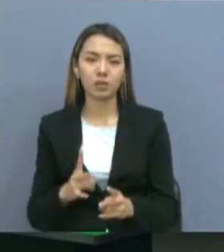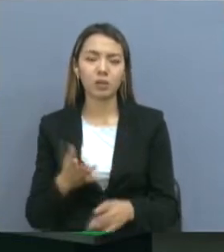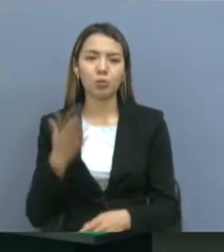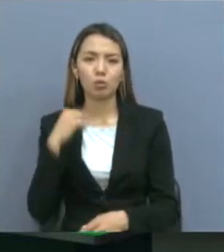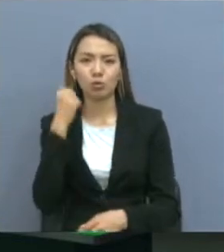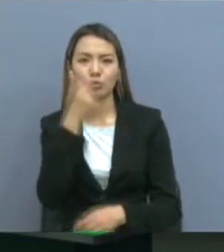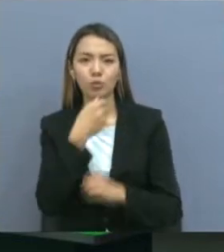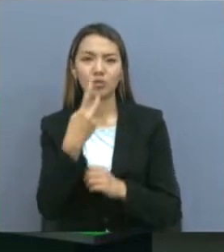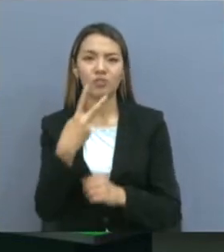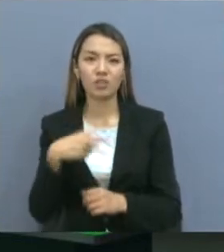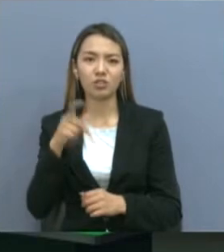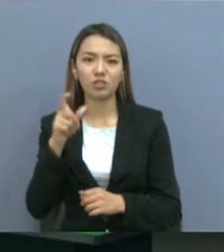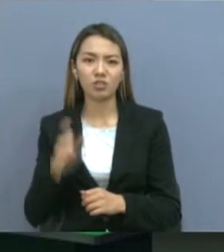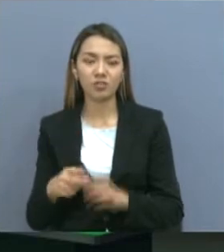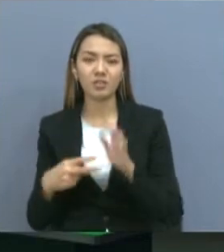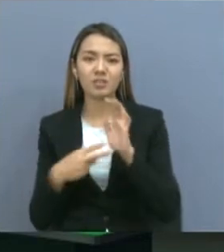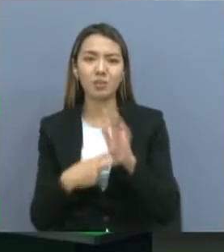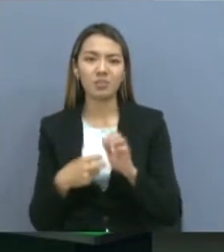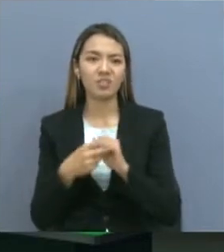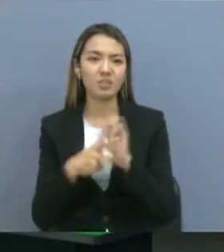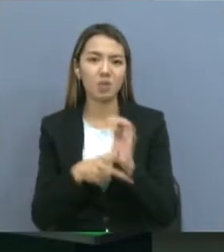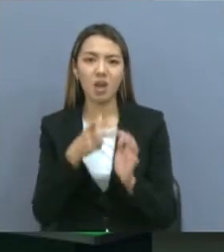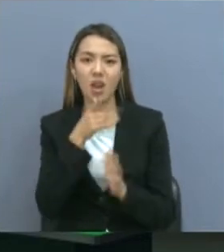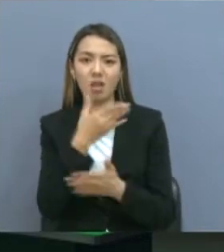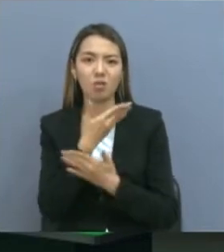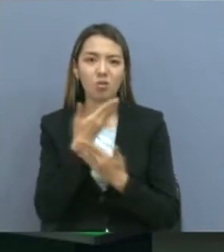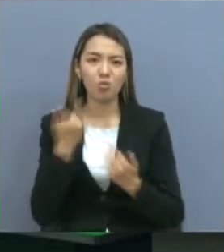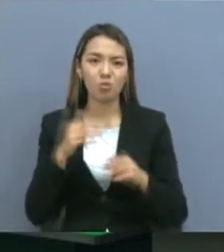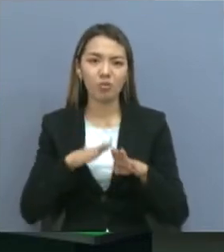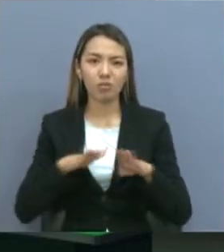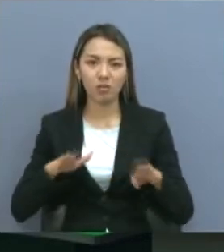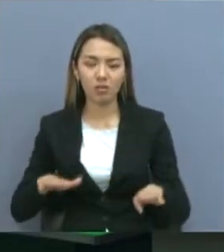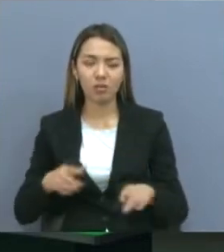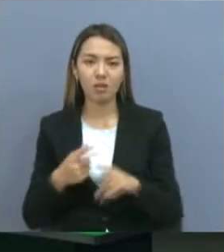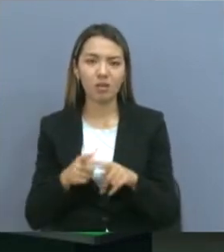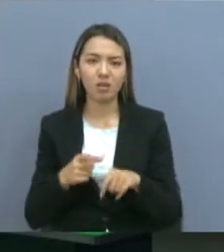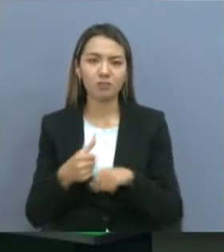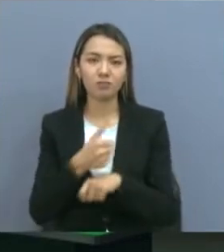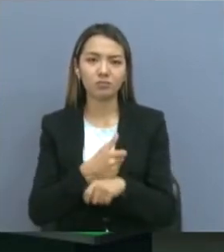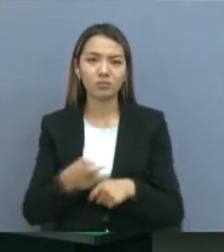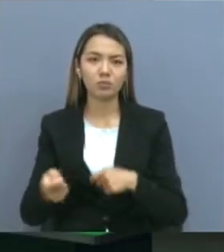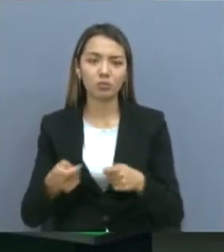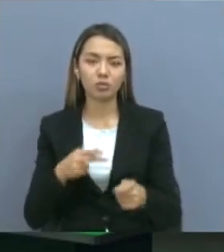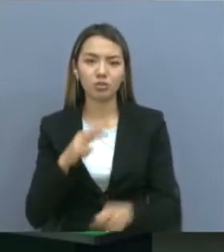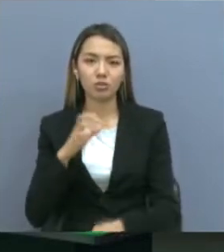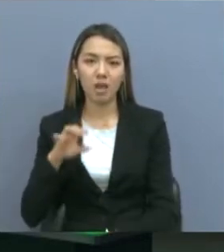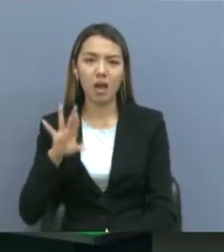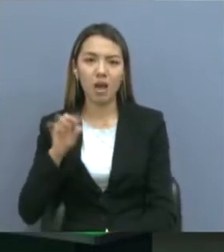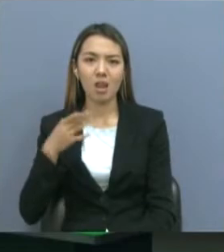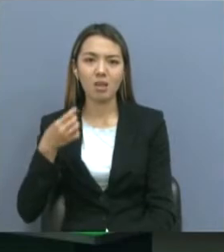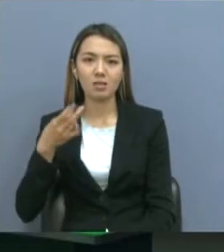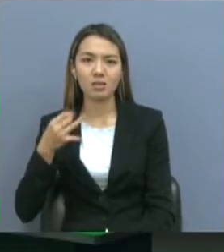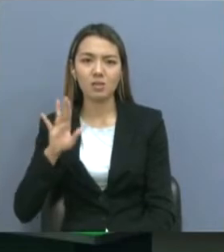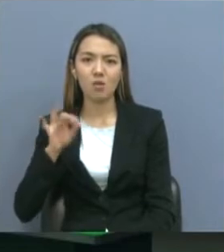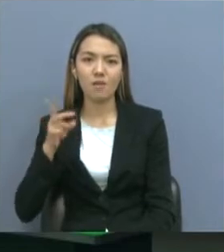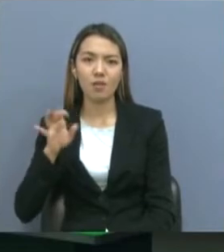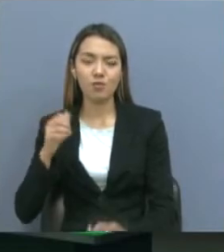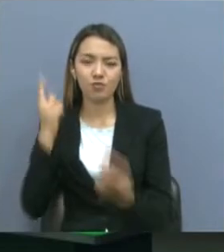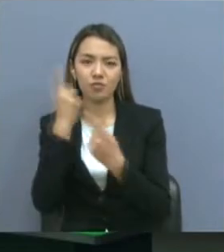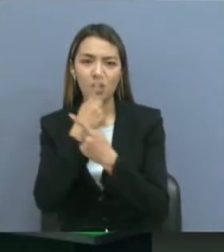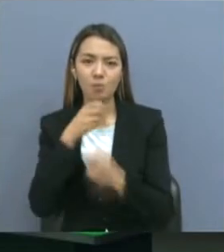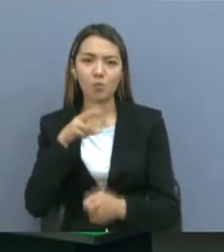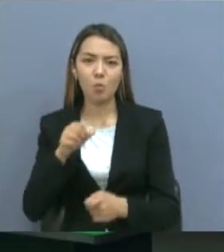жасына толмағандар. Бұл туралы бүгін облыстық төтенше жағдайлар жөніндегі департаментінің бастығы Алексей Советов брифинг барысында айтты. Биылдың